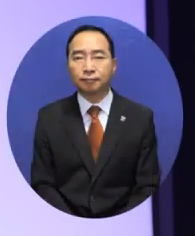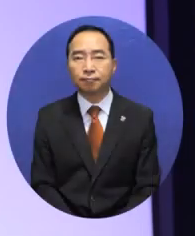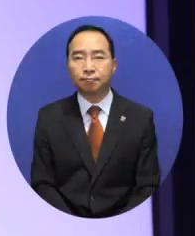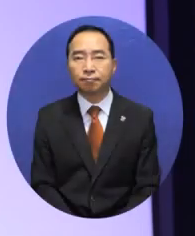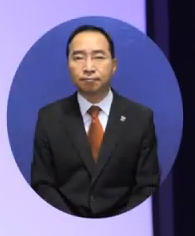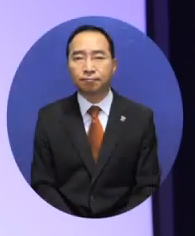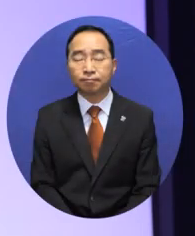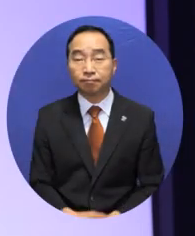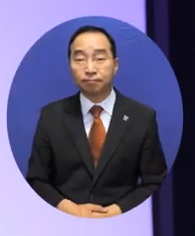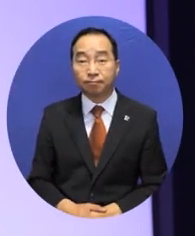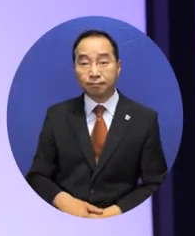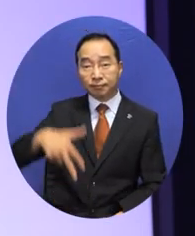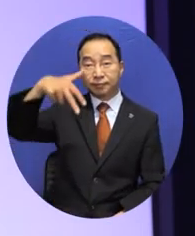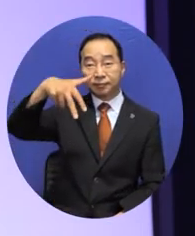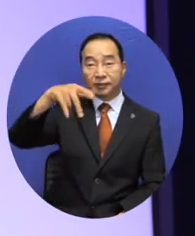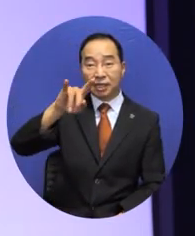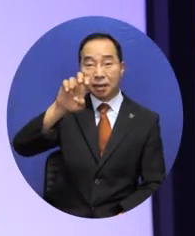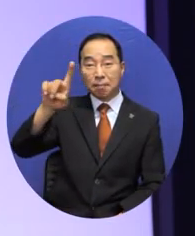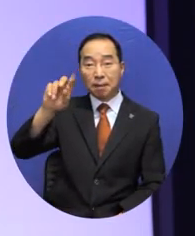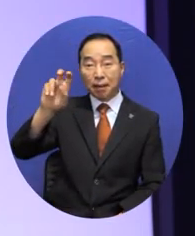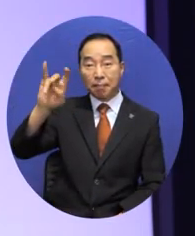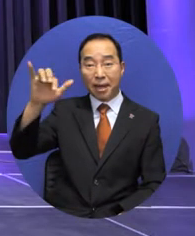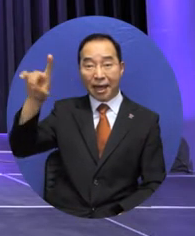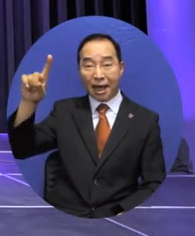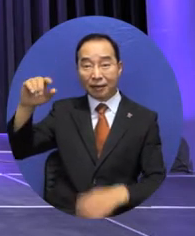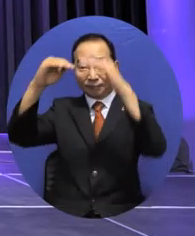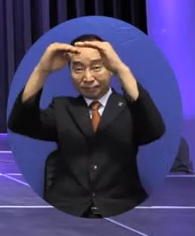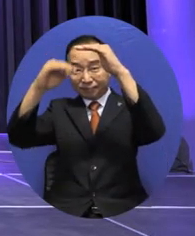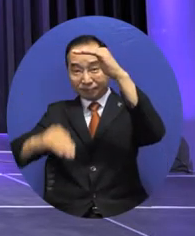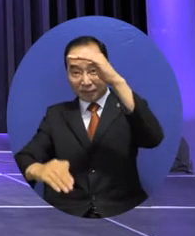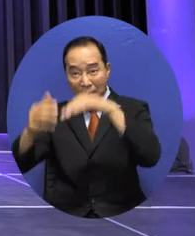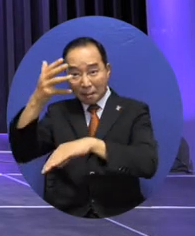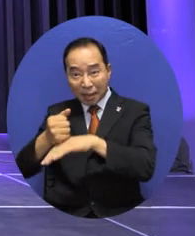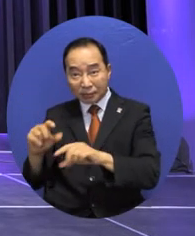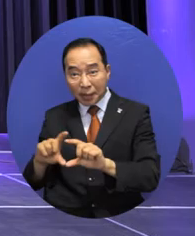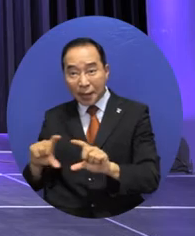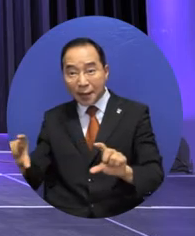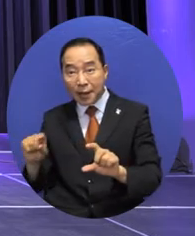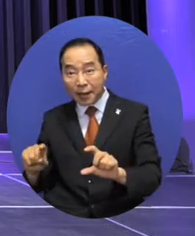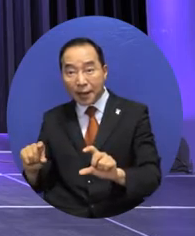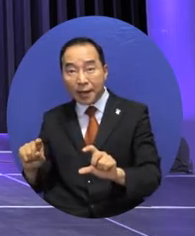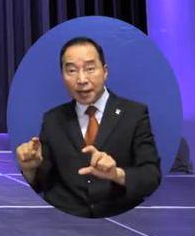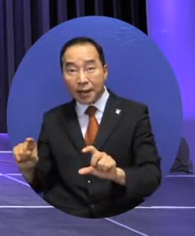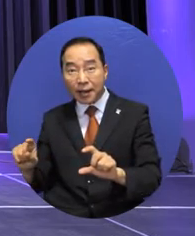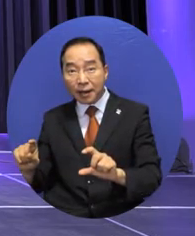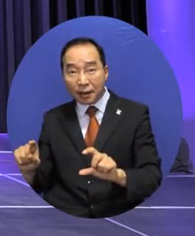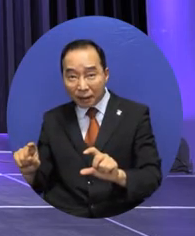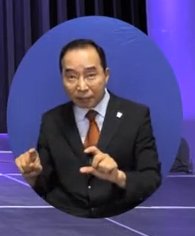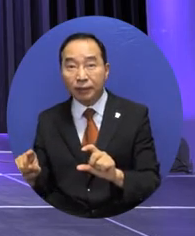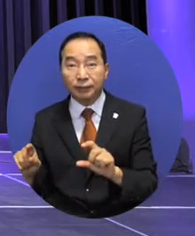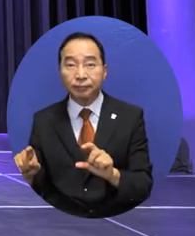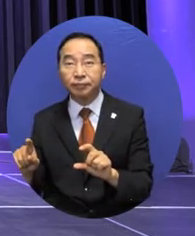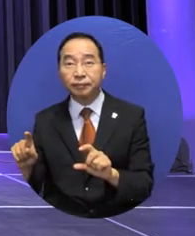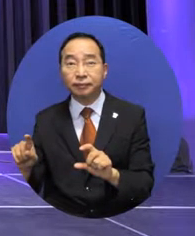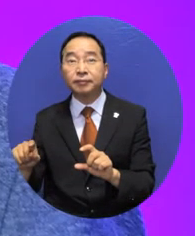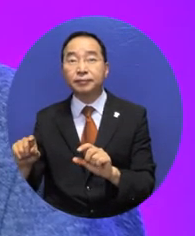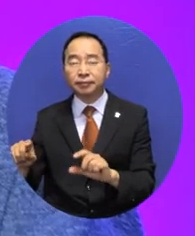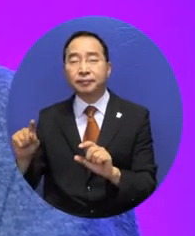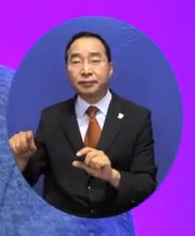종장의 첫 음절이 차사라 그래서 감탄형을 취하고 있습니다. 그 차사를 기반으로